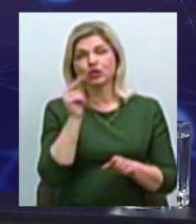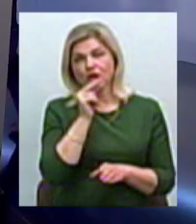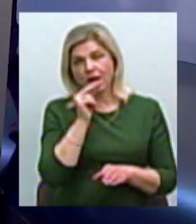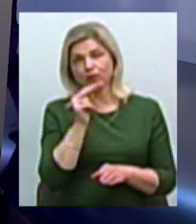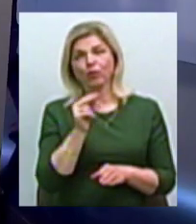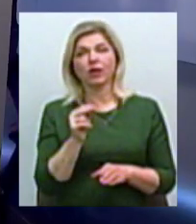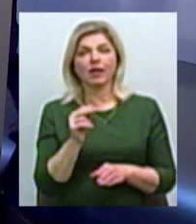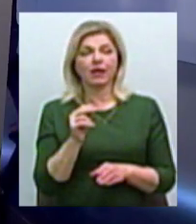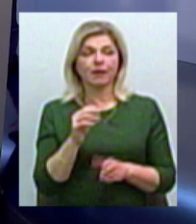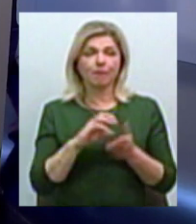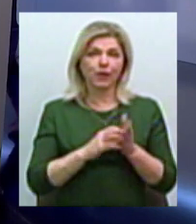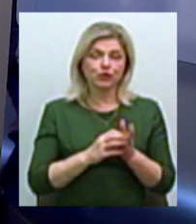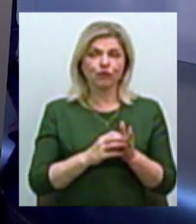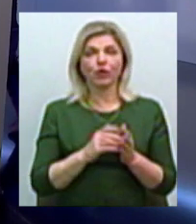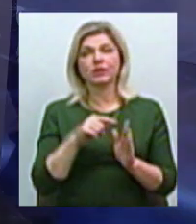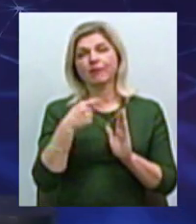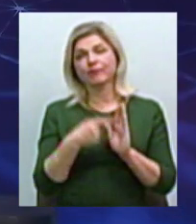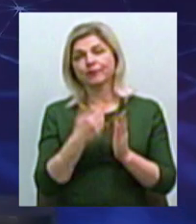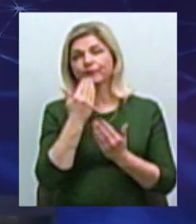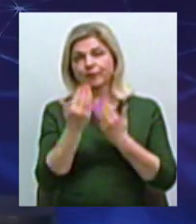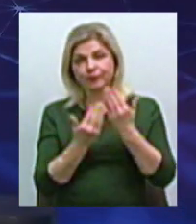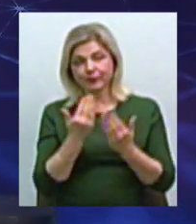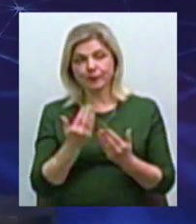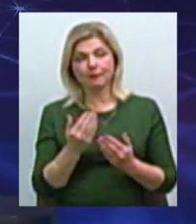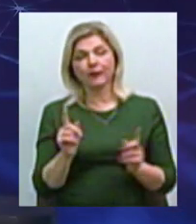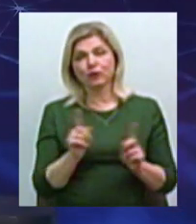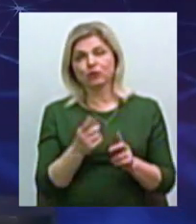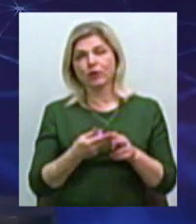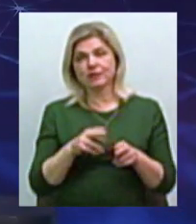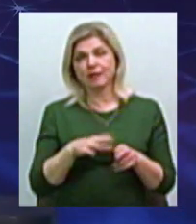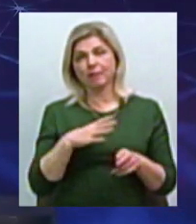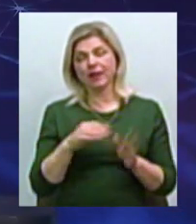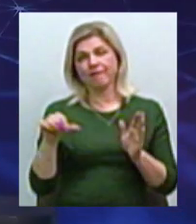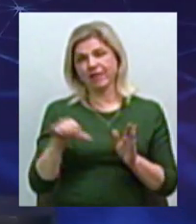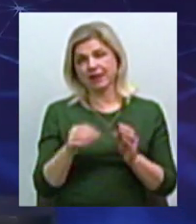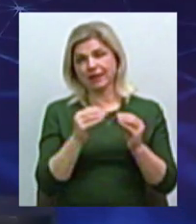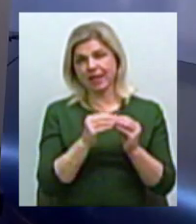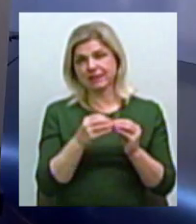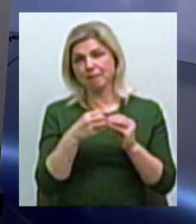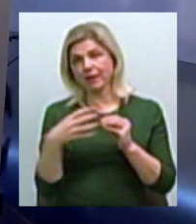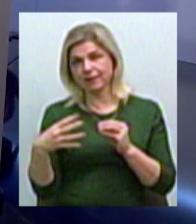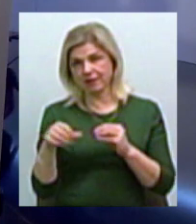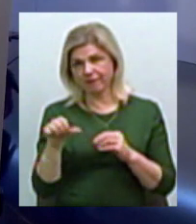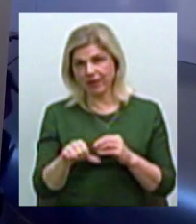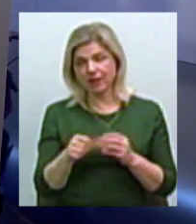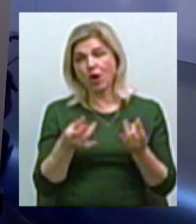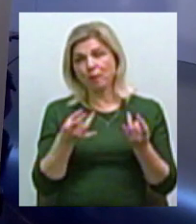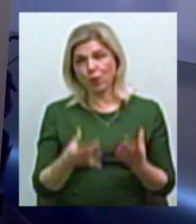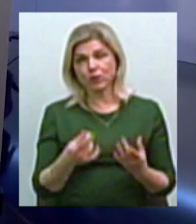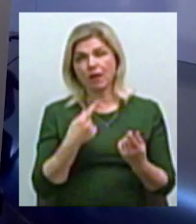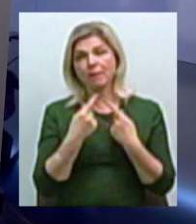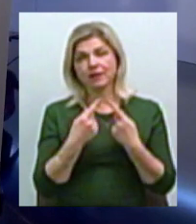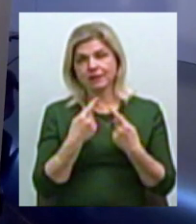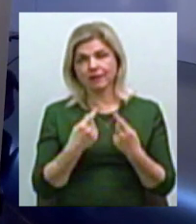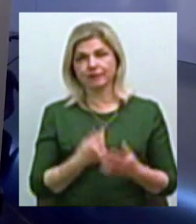чаю, там, з печивом, задати якісь цікаві питання, щоб це було там хвилина 10-15, просто якась бесіда.